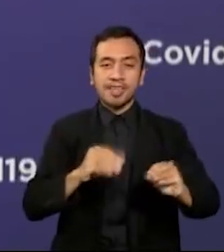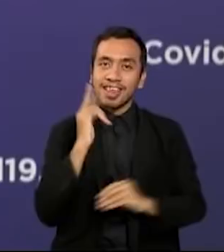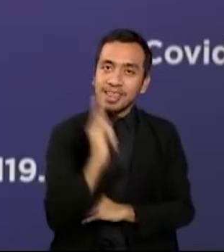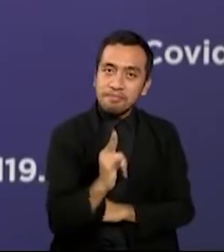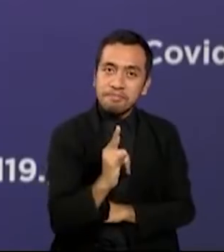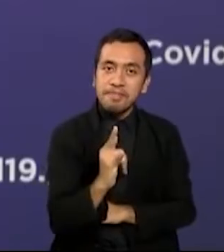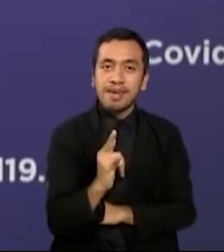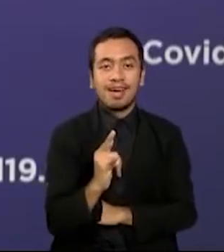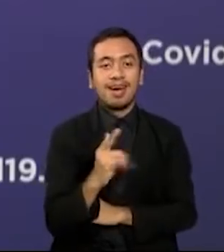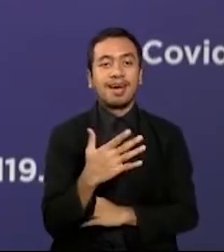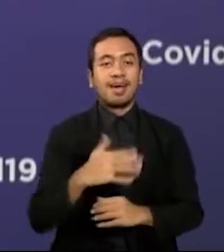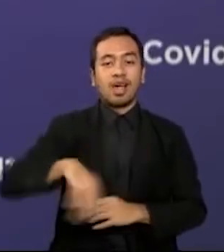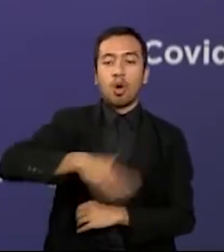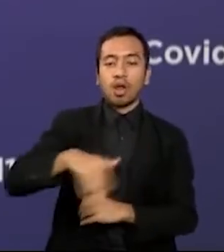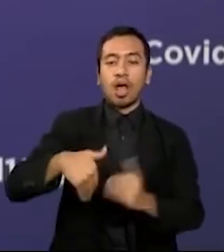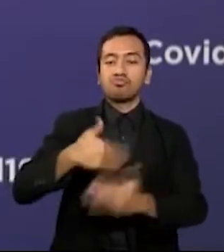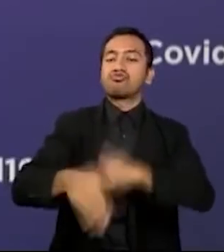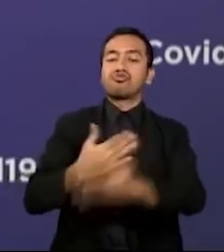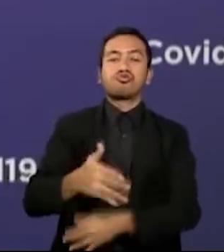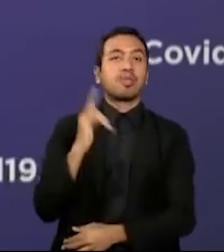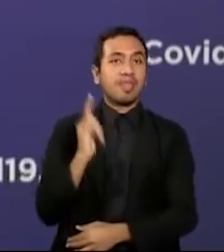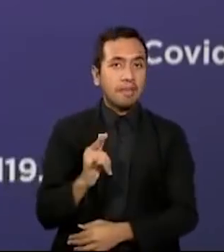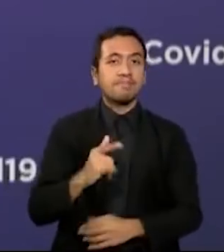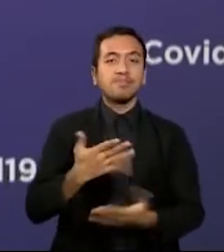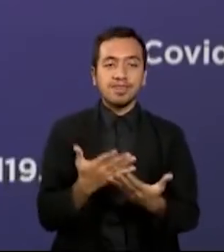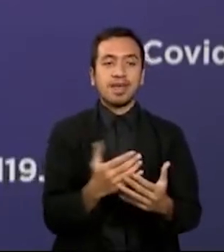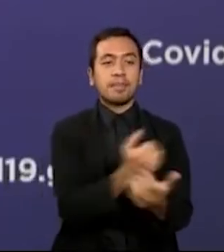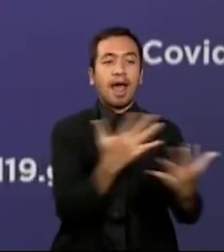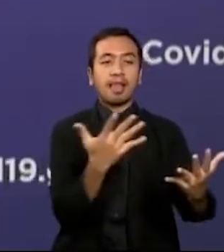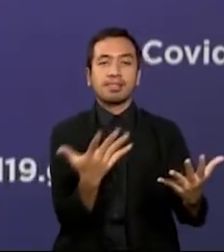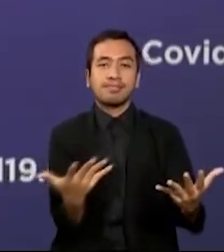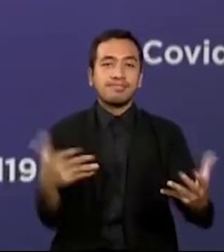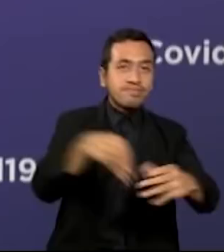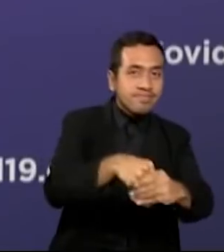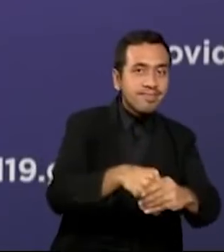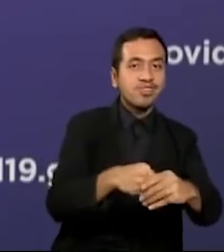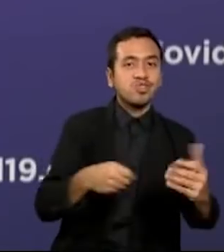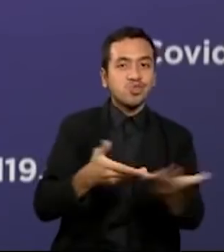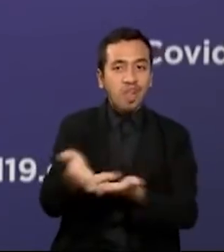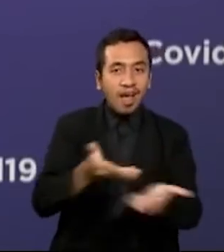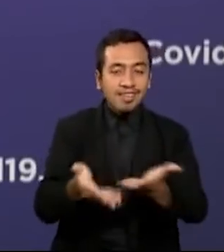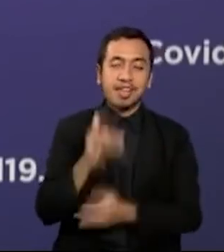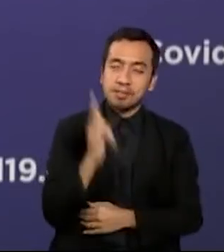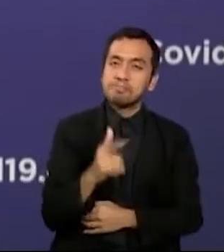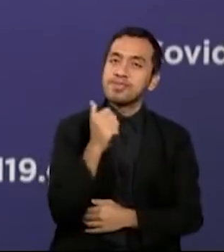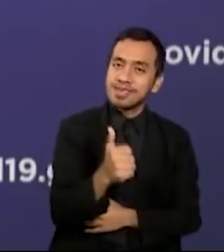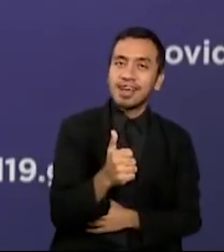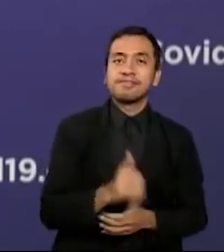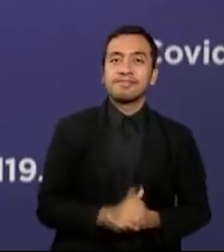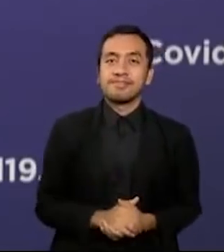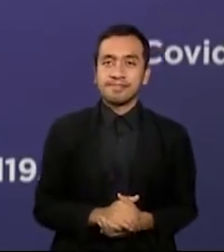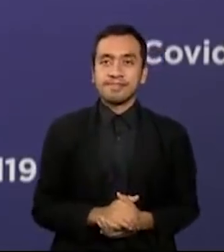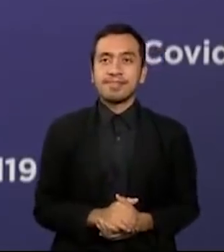menjaga kelangsungan rumah tangga dan keluarga, dan bermasyarakat, meningkatkan kegiatan gotong royong dan juga solidaritas